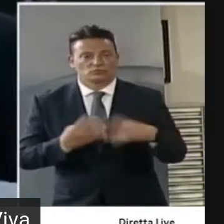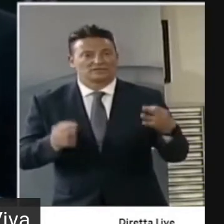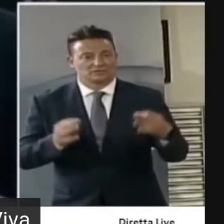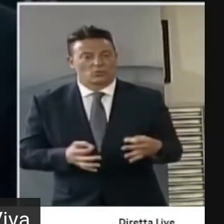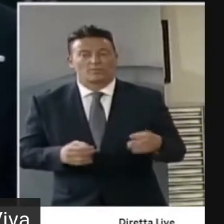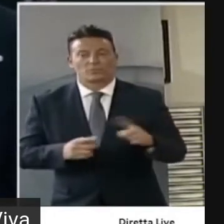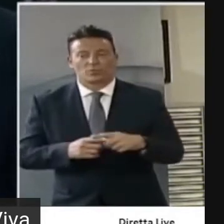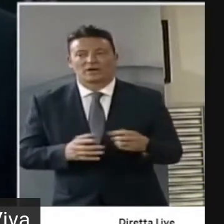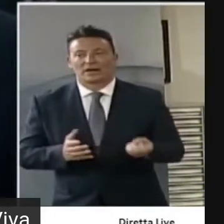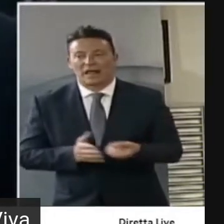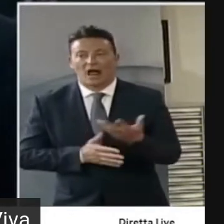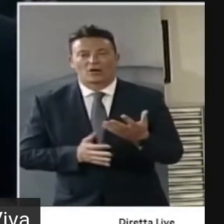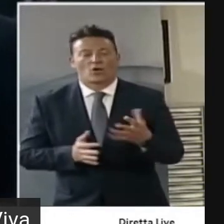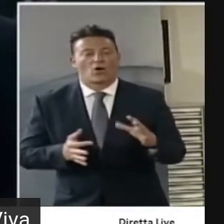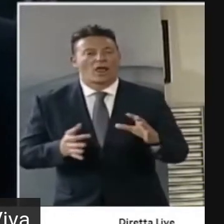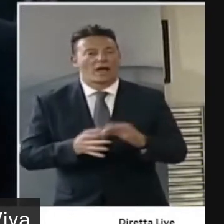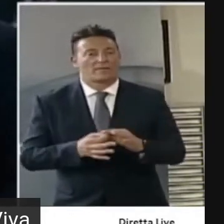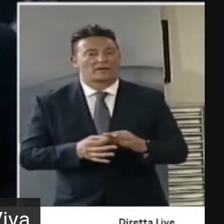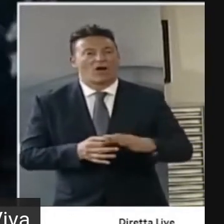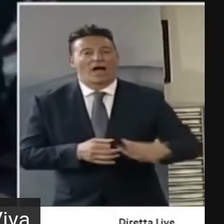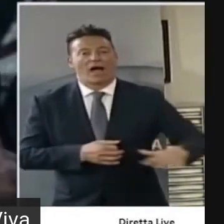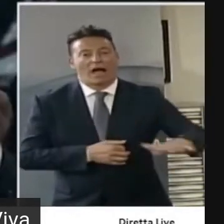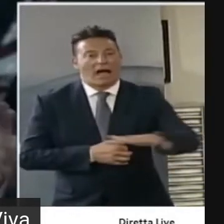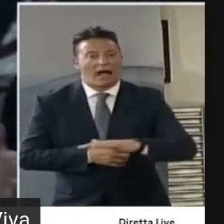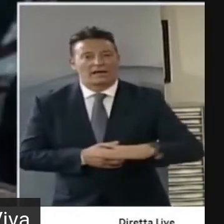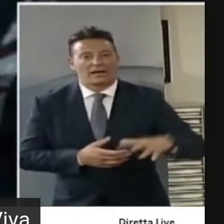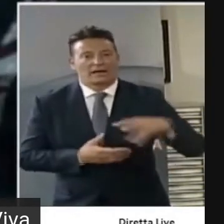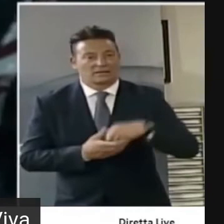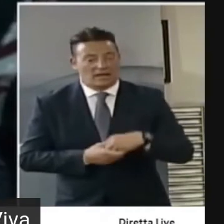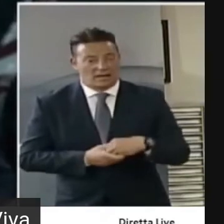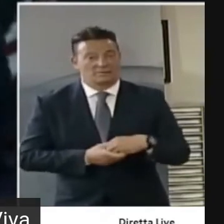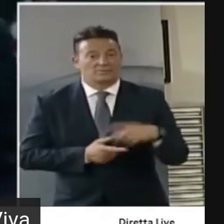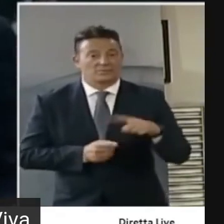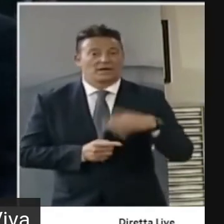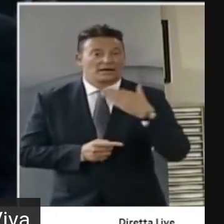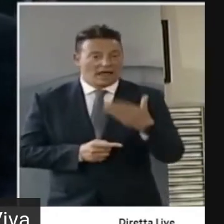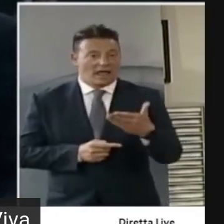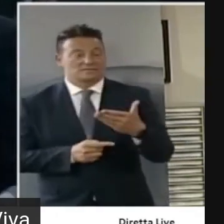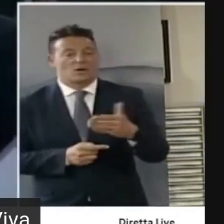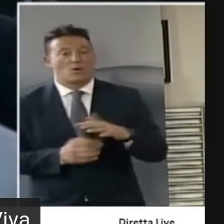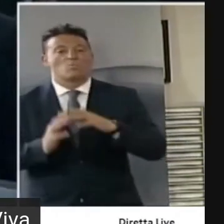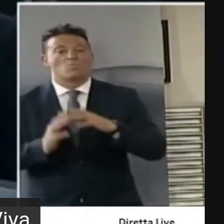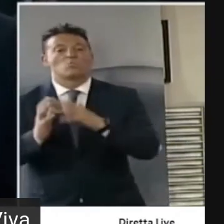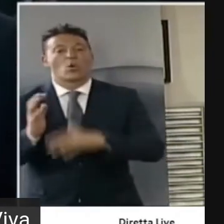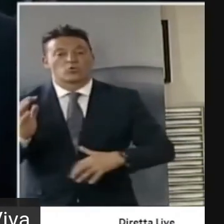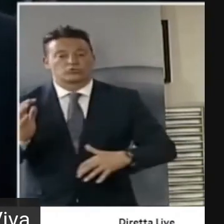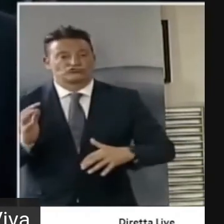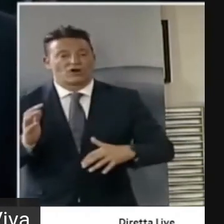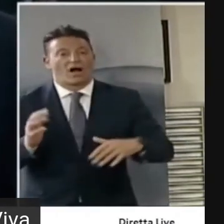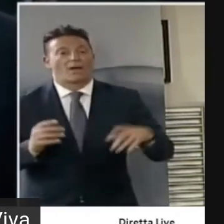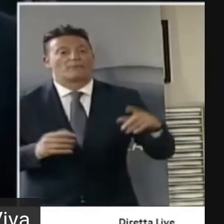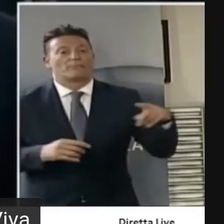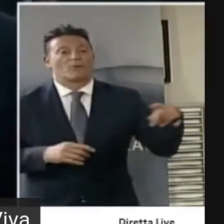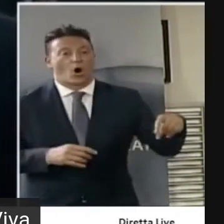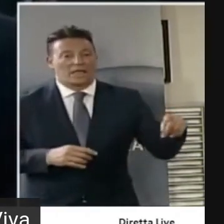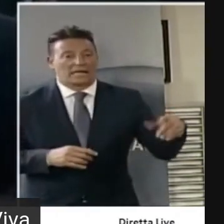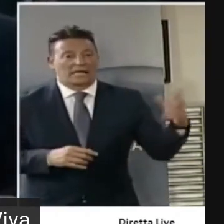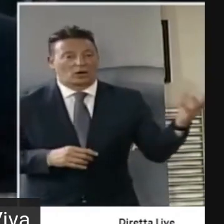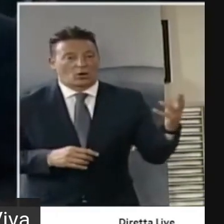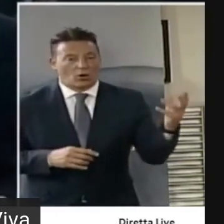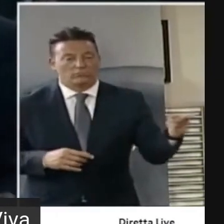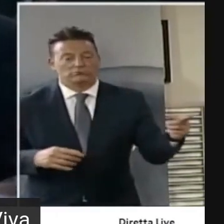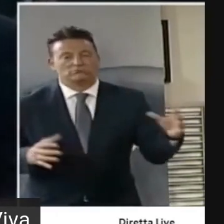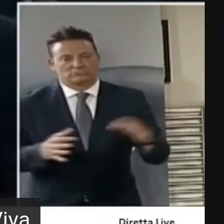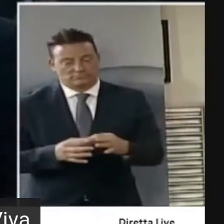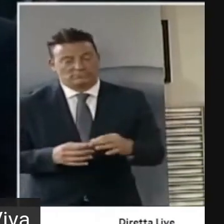soprattutto creare quel collegamento con le aree interne che poi attraverso, diciamo, anche la Murgia-Pollino possa in qualche modo riguardare l'intera regione. Abbiamo